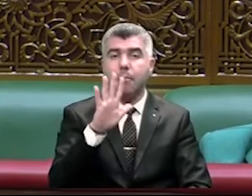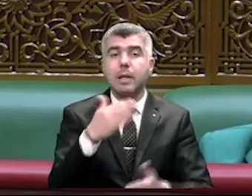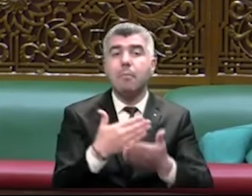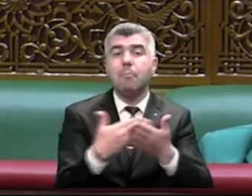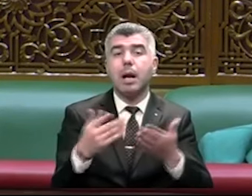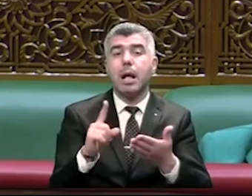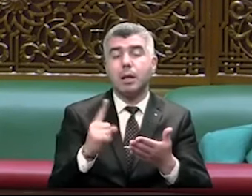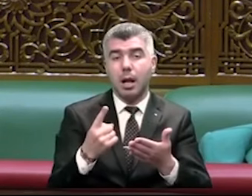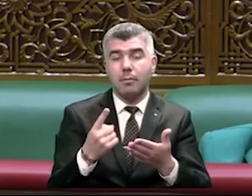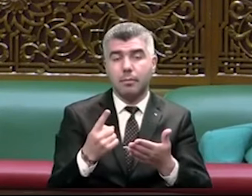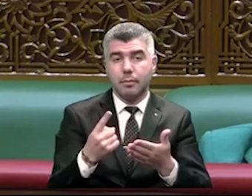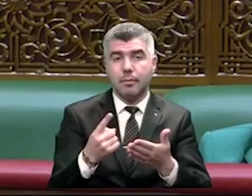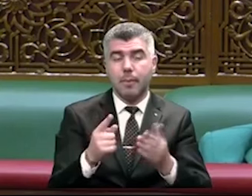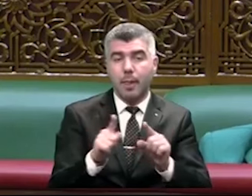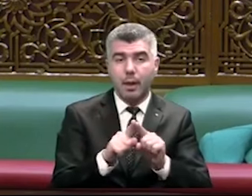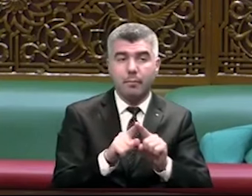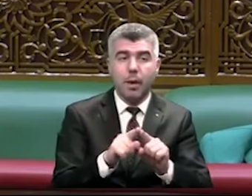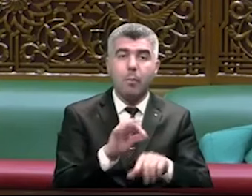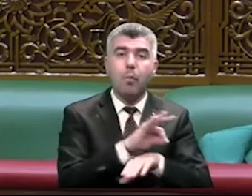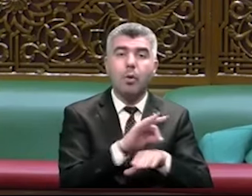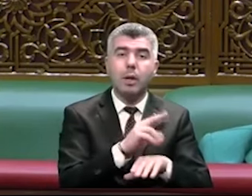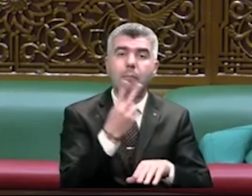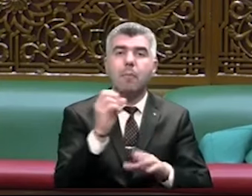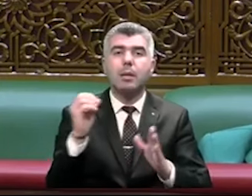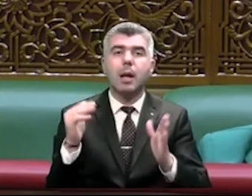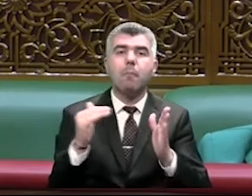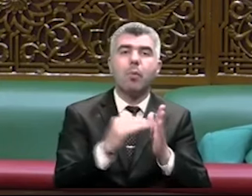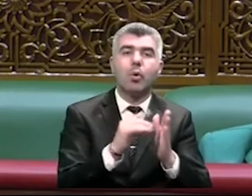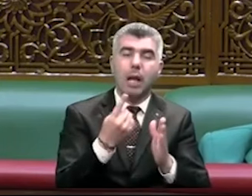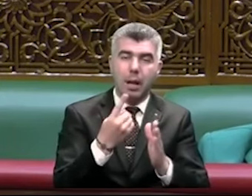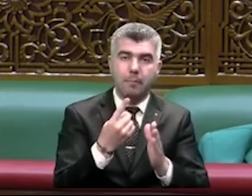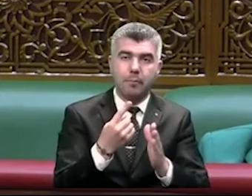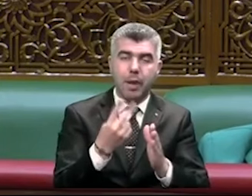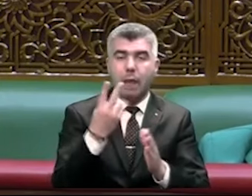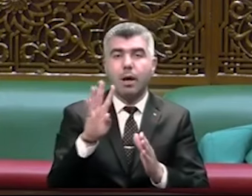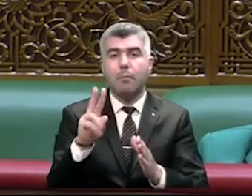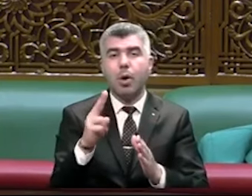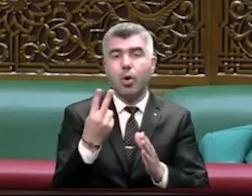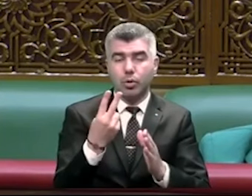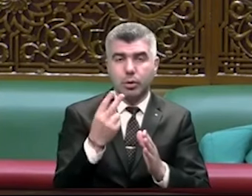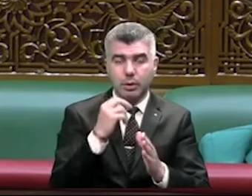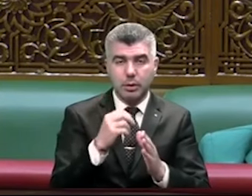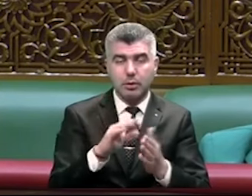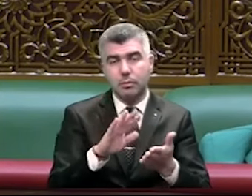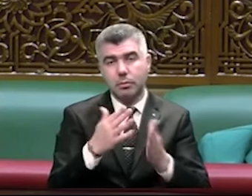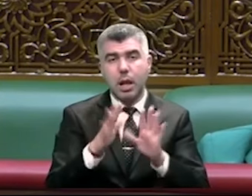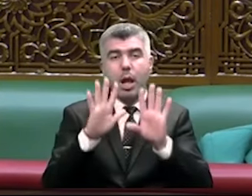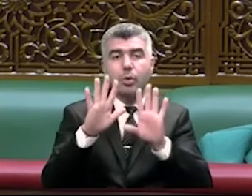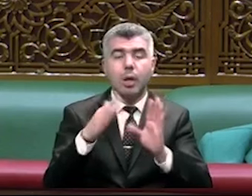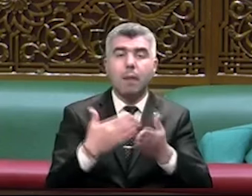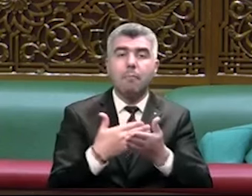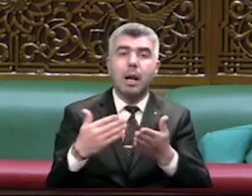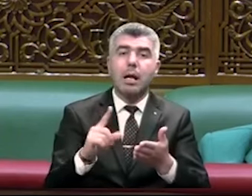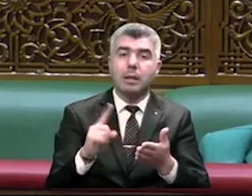المليار درهم مقابل ميزانيه السير 200 مليون درهم وفي عام 2024 تضاعفت ميزانيه الاستثمار لتصل الى 10 ملاير